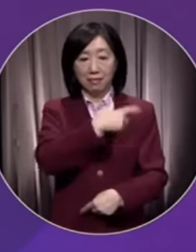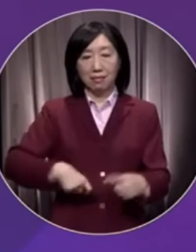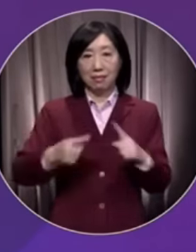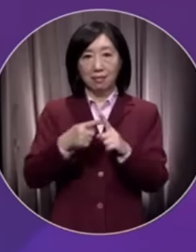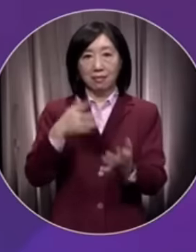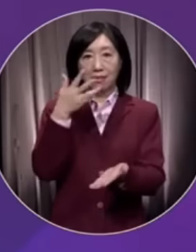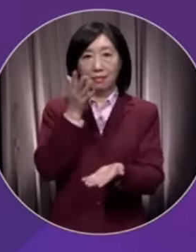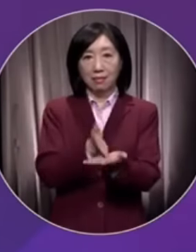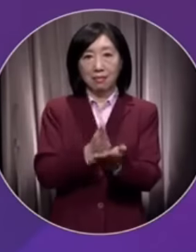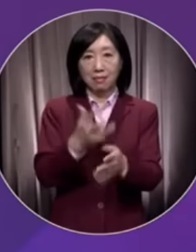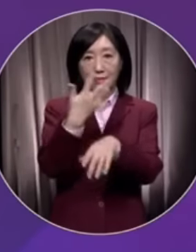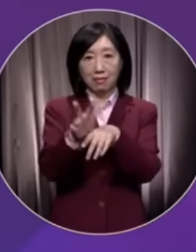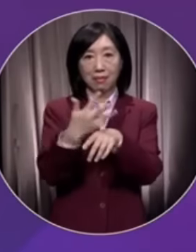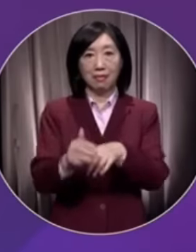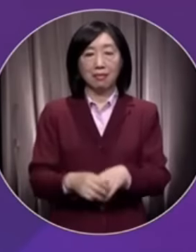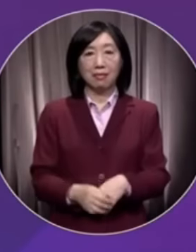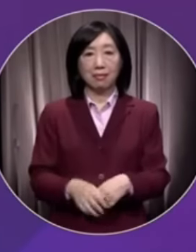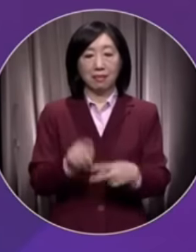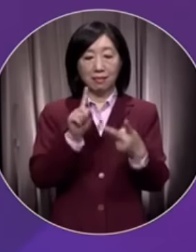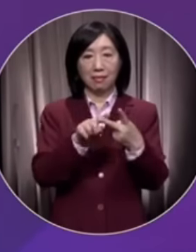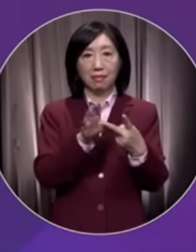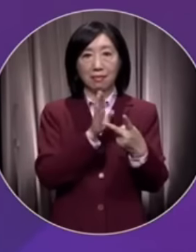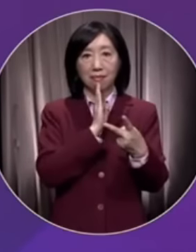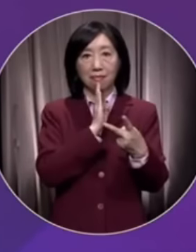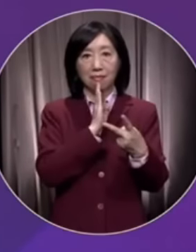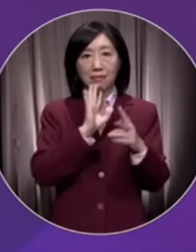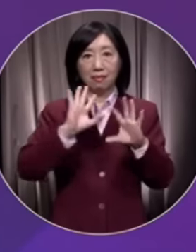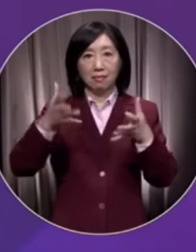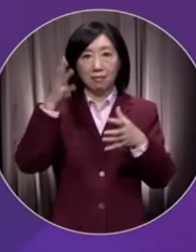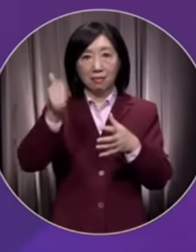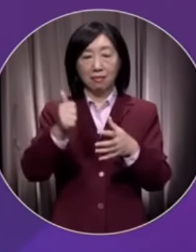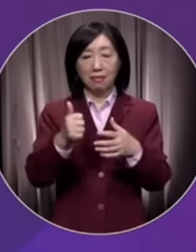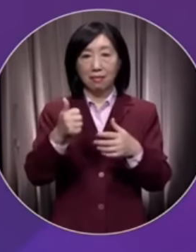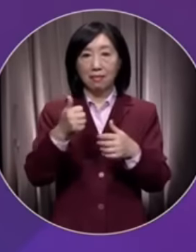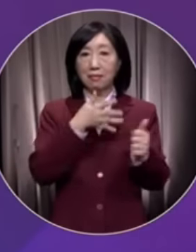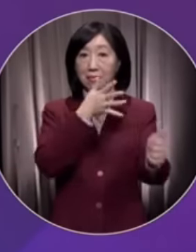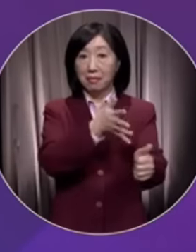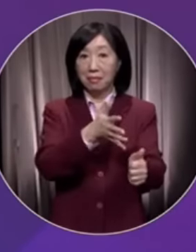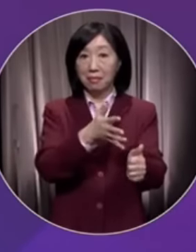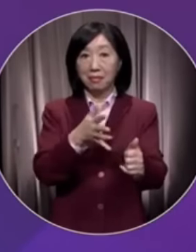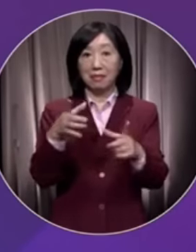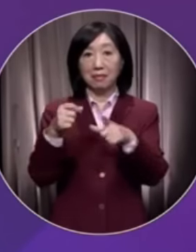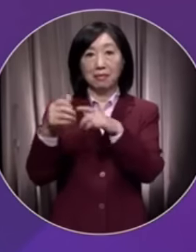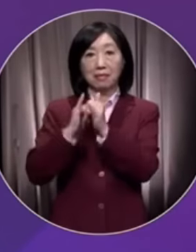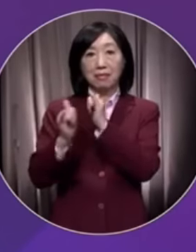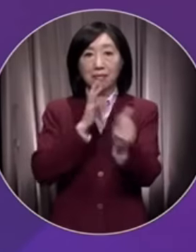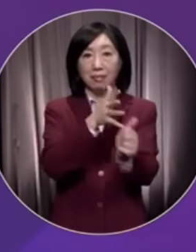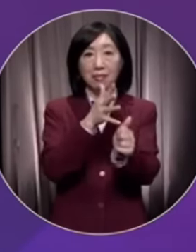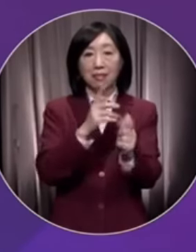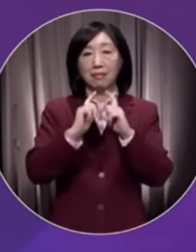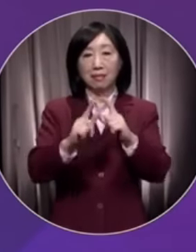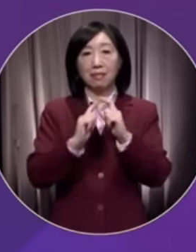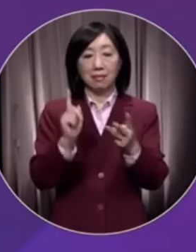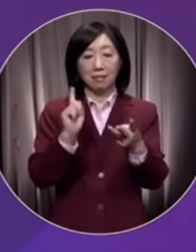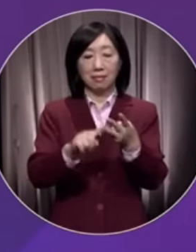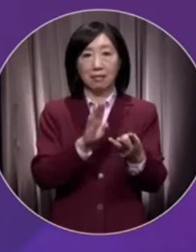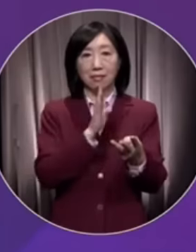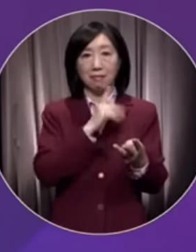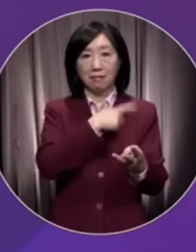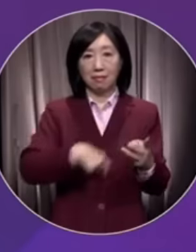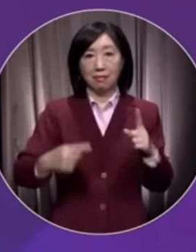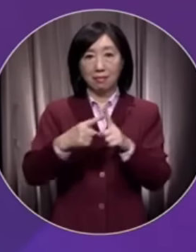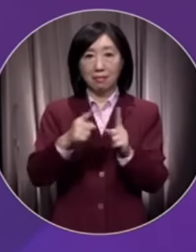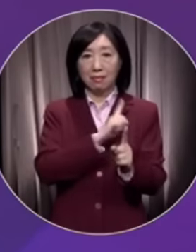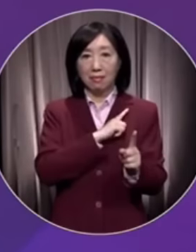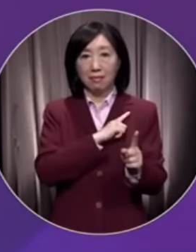有8分钟的时间。第二个阶段是总统给问吗公民联署提问的时间。第三阶段是候选人